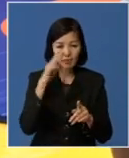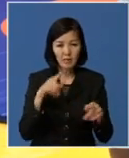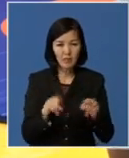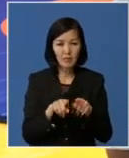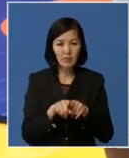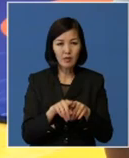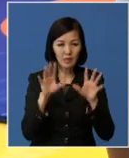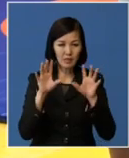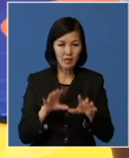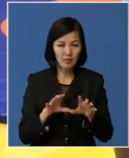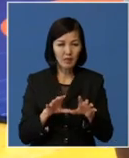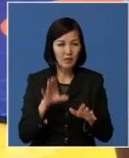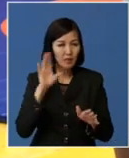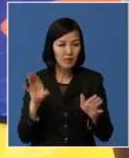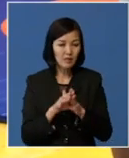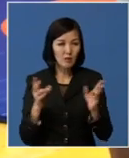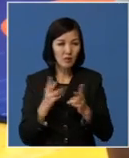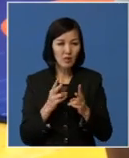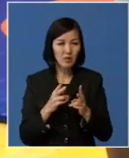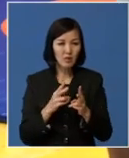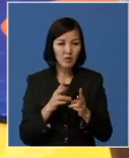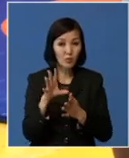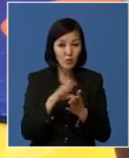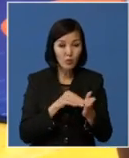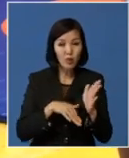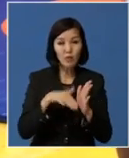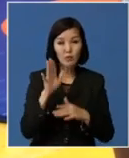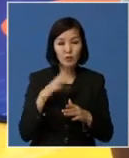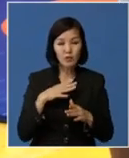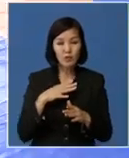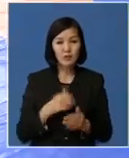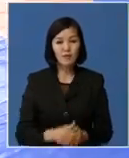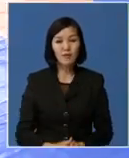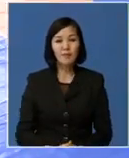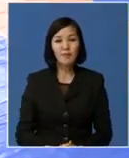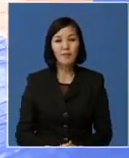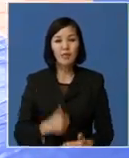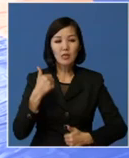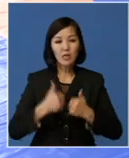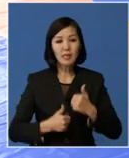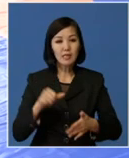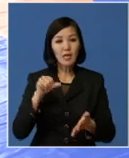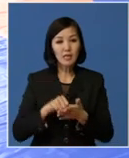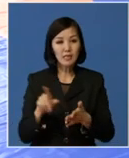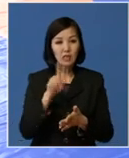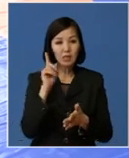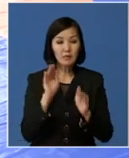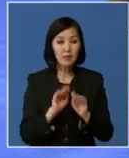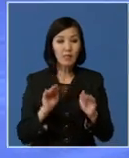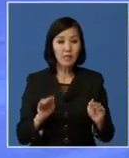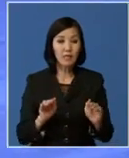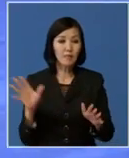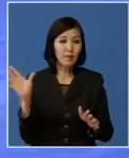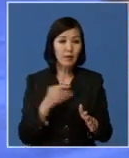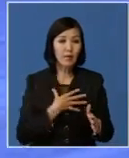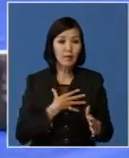айтқан сөздері заң. Осы кісіге қарап өстік. Осы кісінің жолын қуып келе жатырмыз. Жарысқа қатысқан жас балуандар боз кілемде аянып қалған